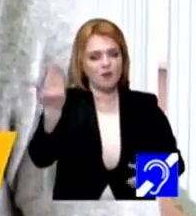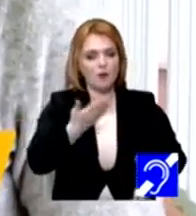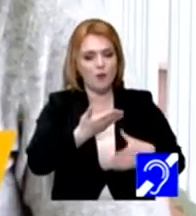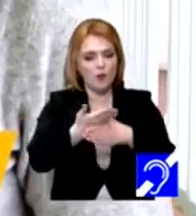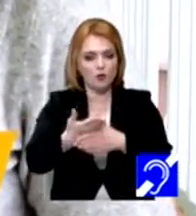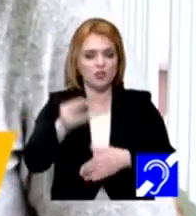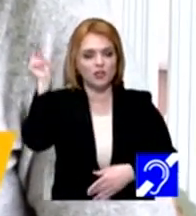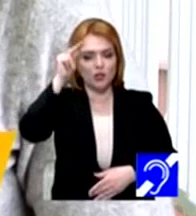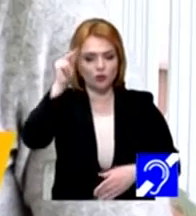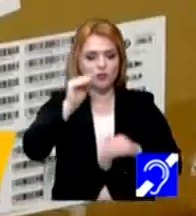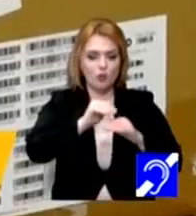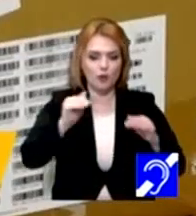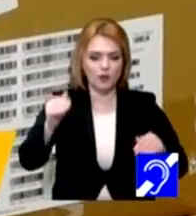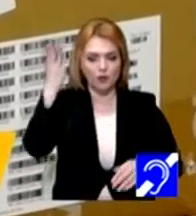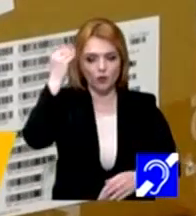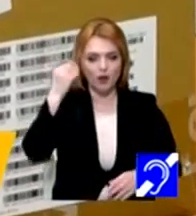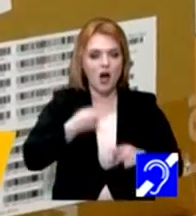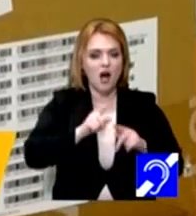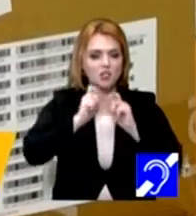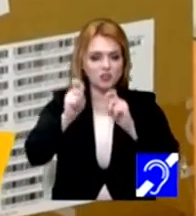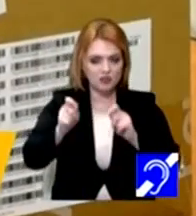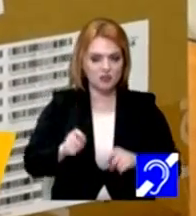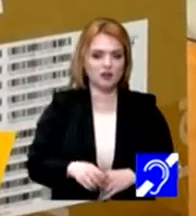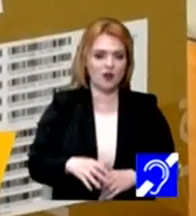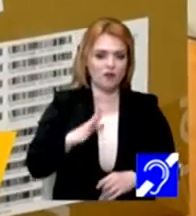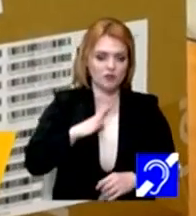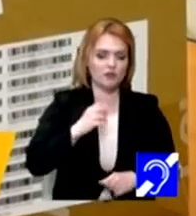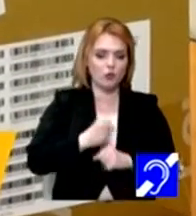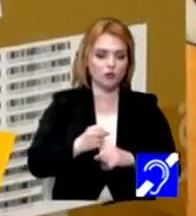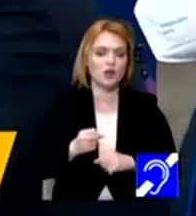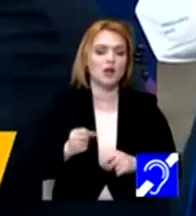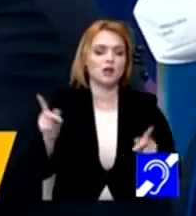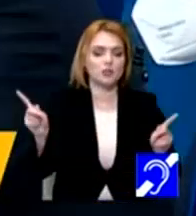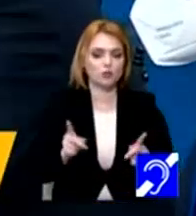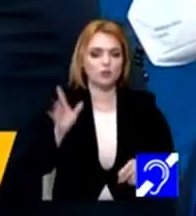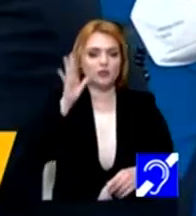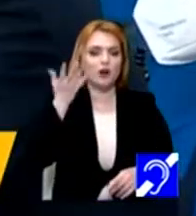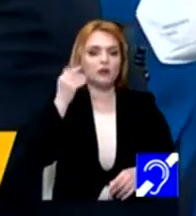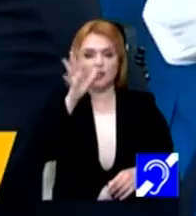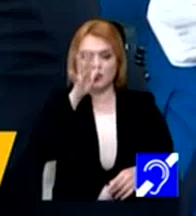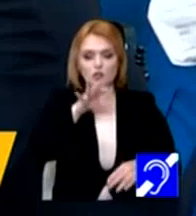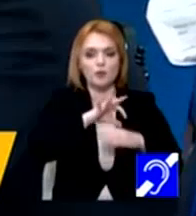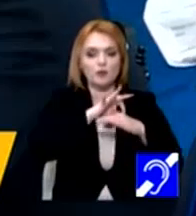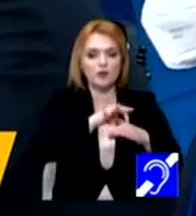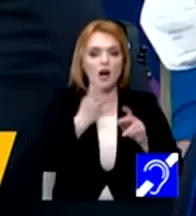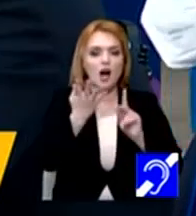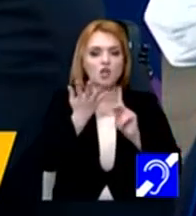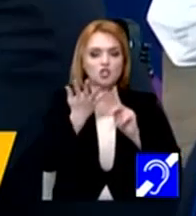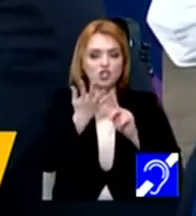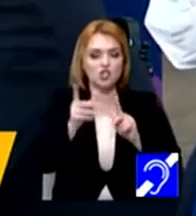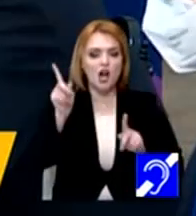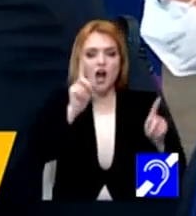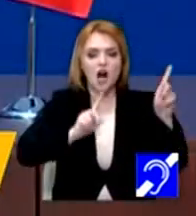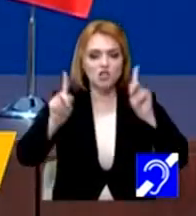educația copiilor din Republica Moldova. Donația a fost făcută la scurt timp după ce la Chișinău s-a desfășurat a cincea ședință comună a